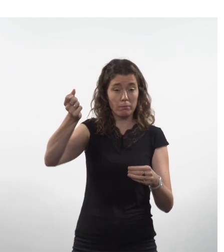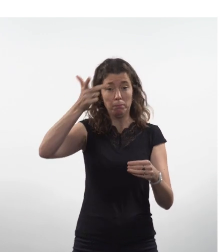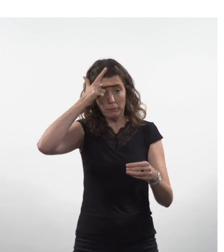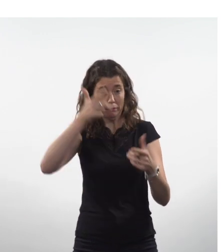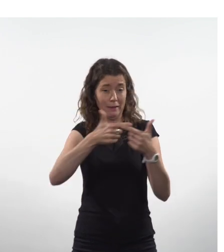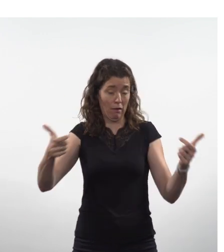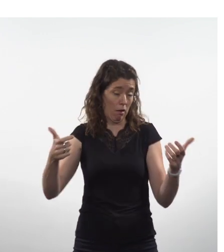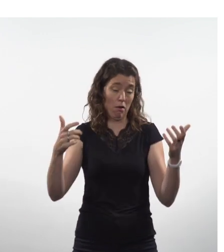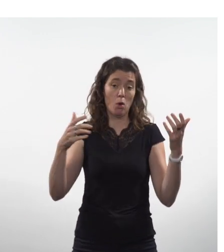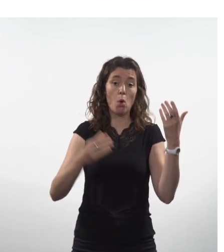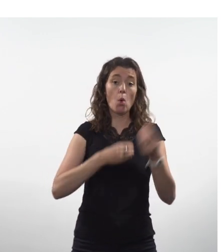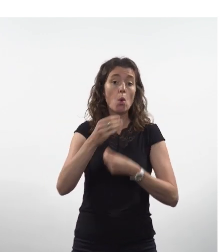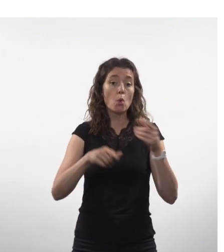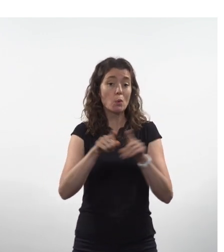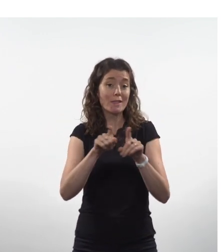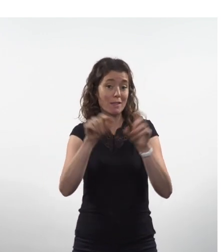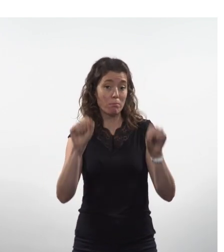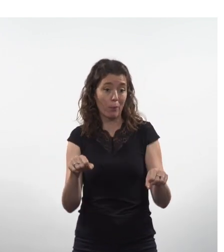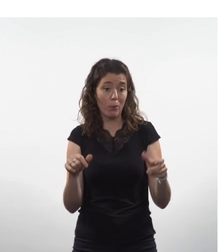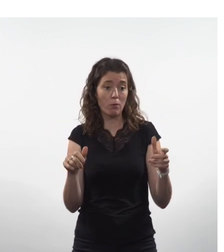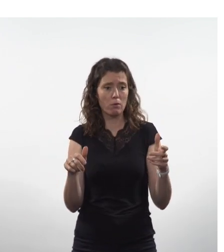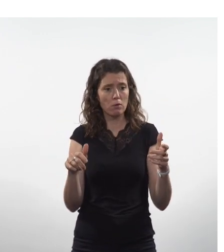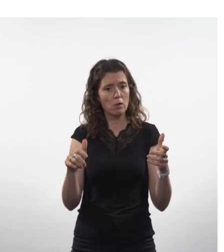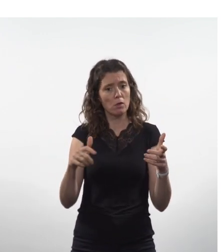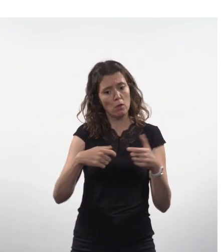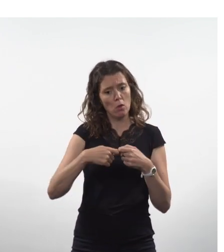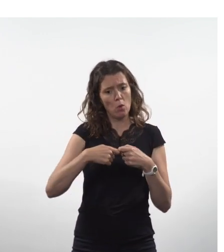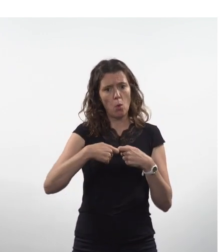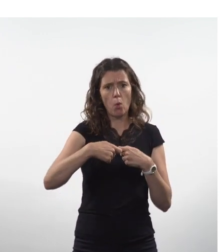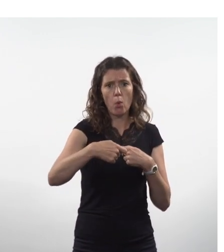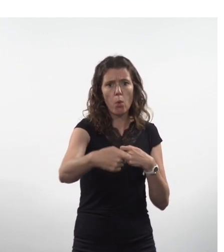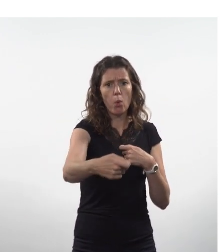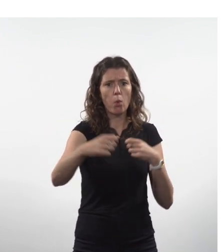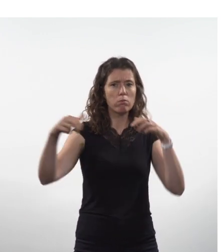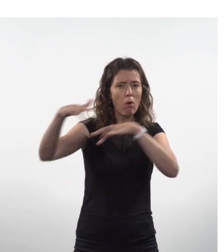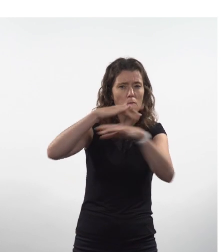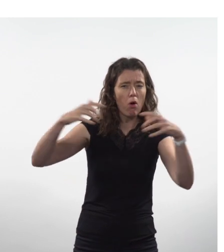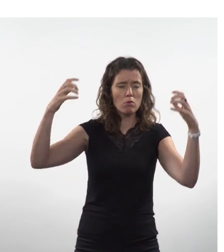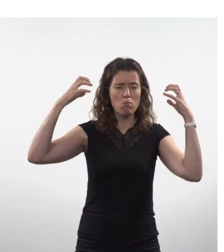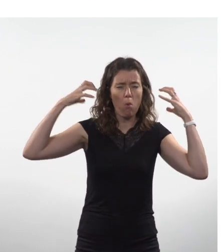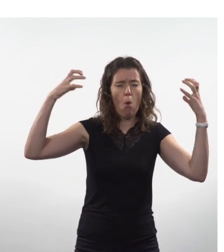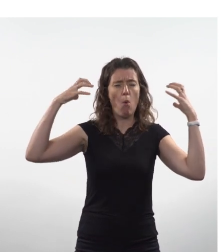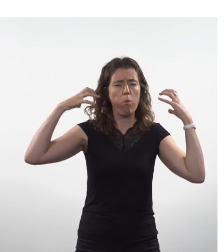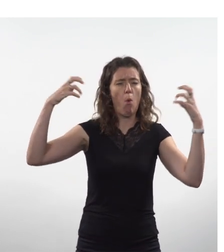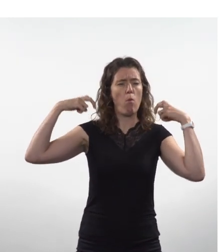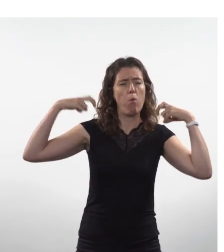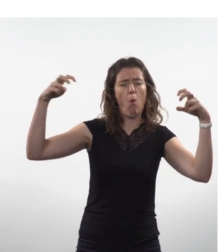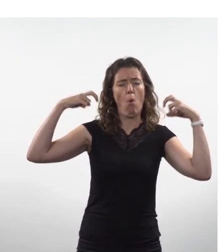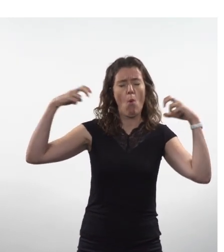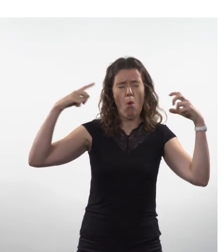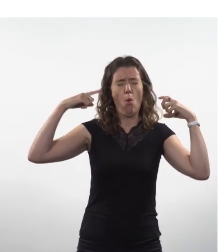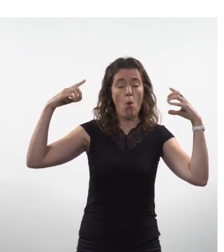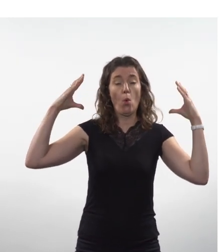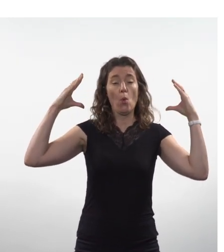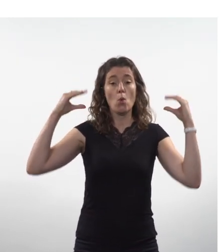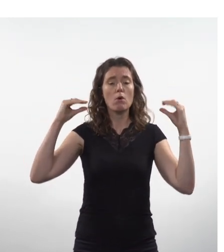ça, ou aussi une exposition forte et prolongée à des ambiances sonores trop fortes. Et là, c'est souvent